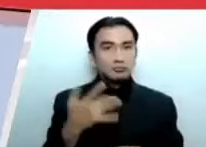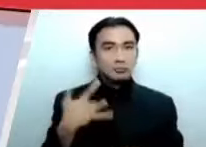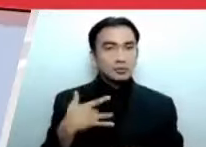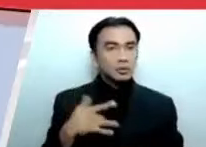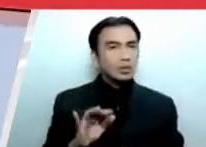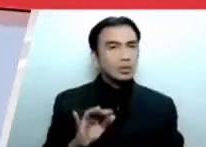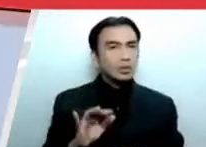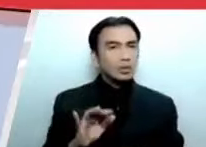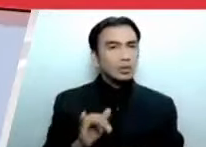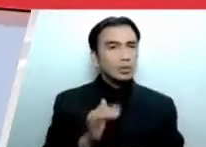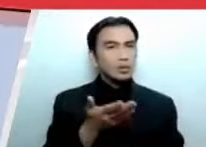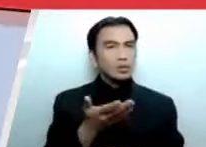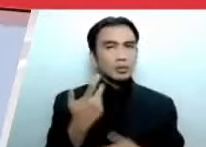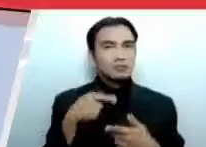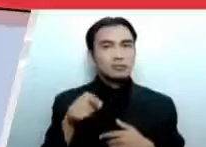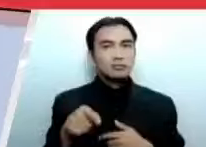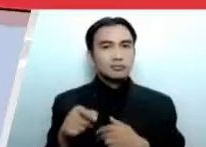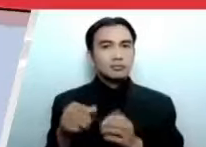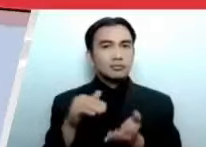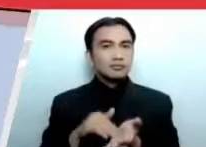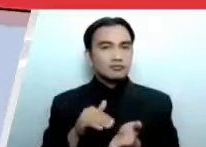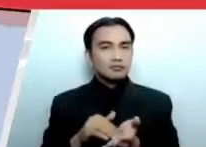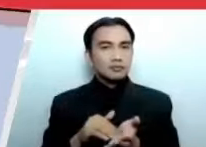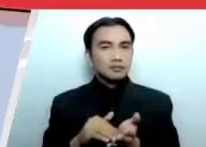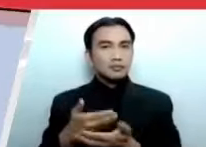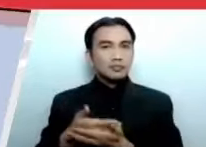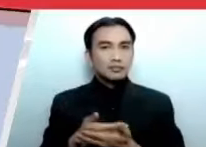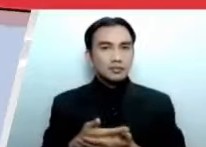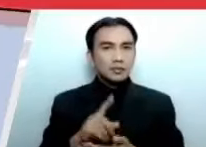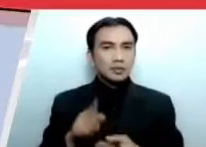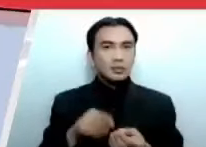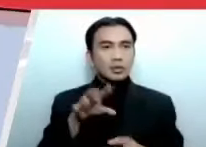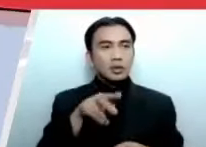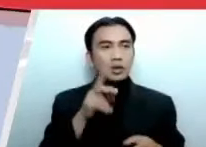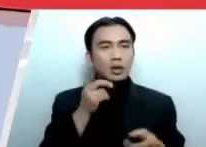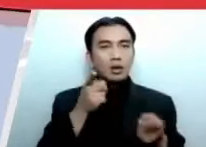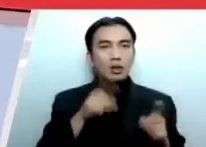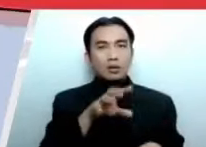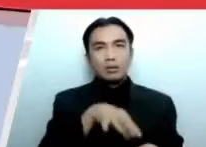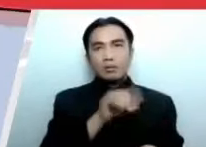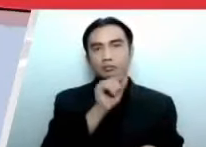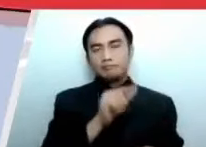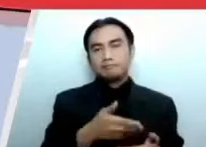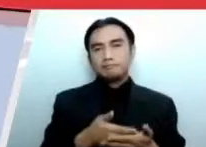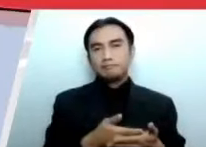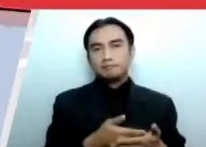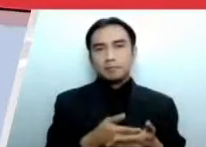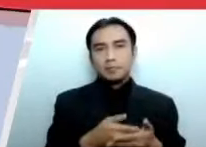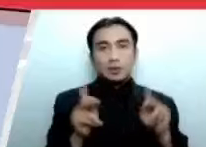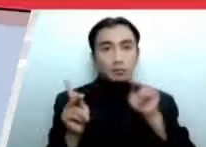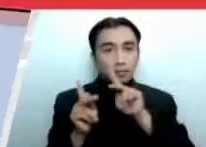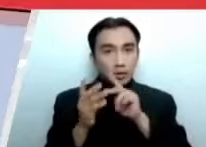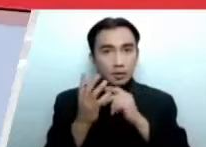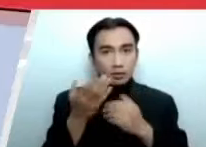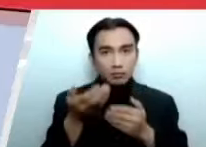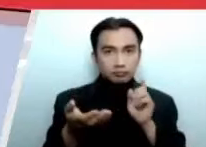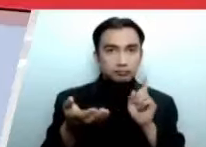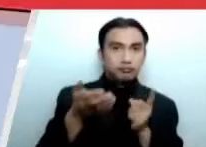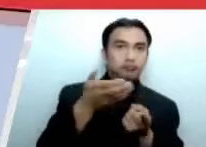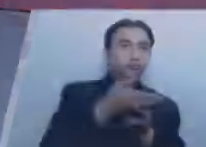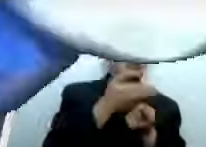isang pediatrician kasunod ng viral video kung saan natakpan ng unan ang mukha ng isang baby. May report si